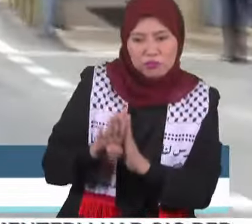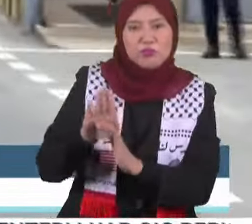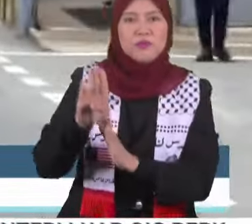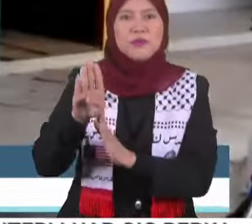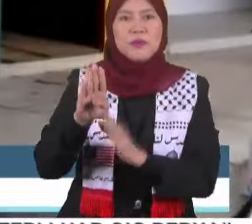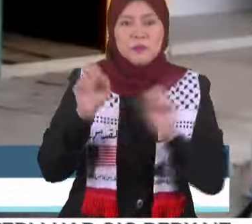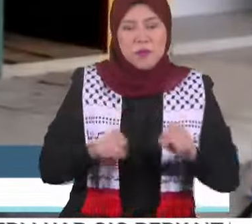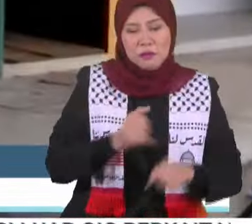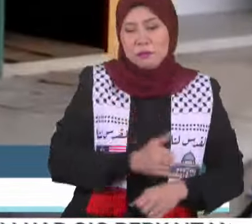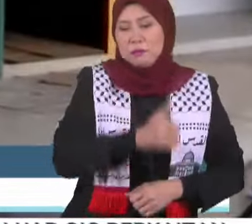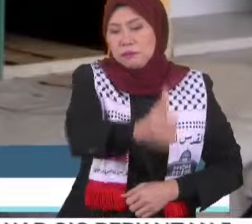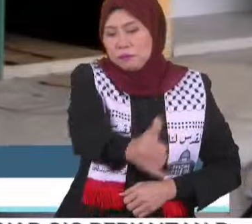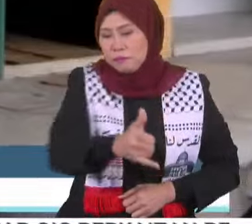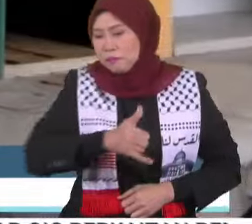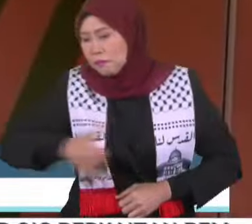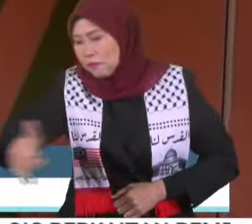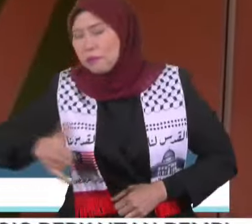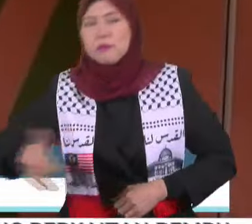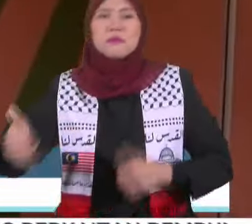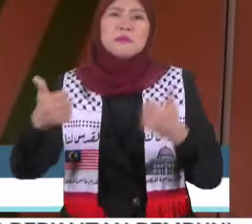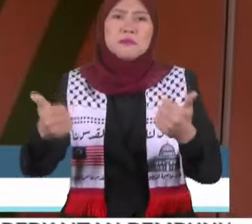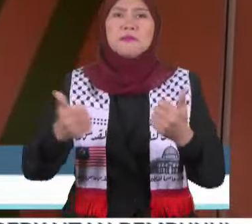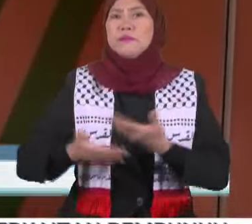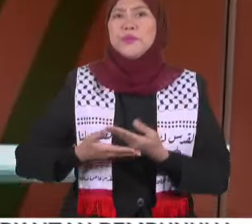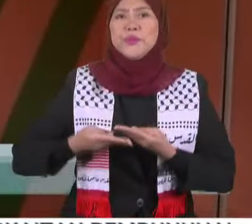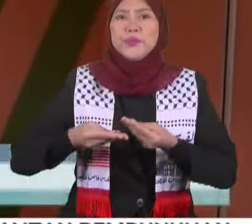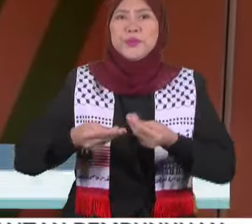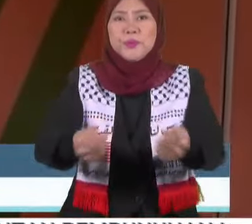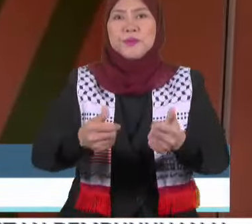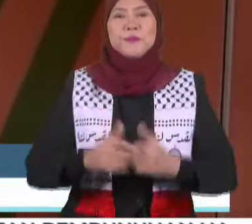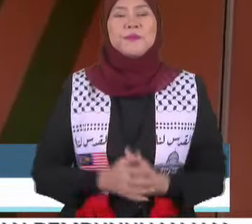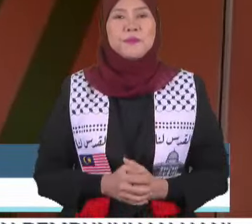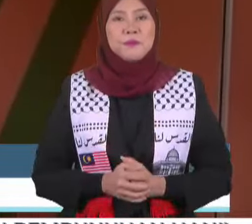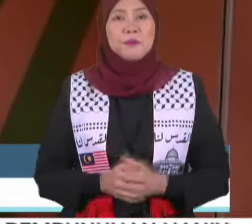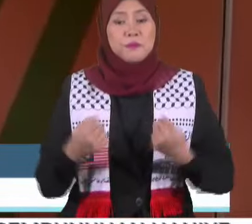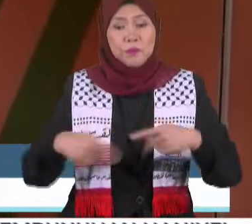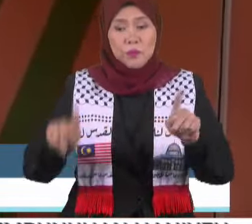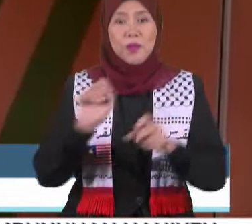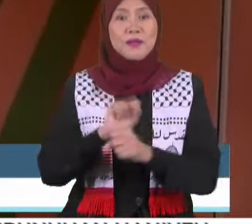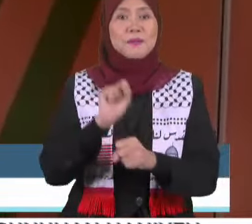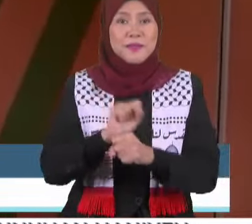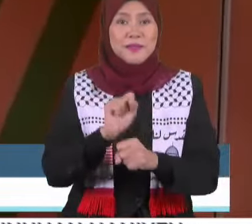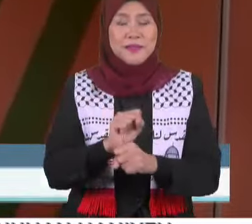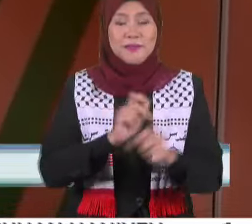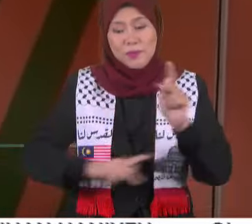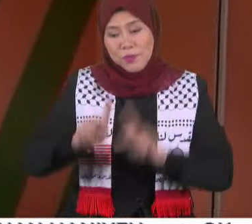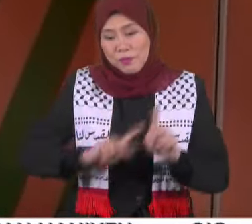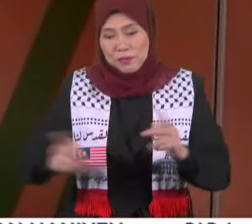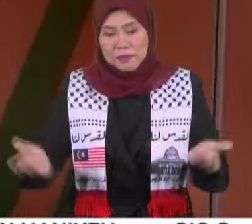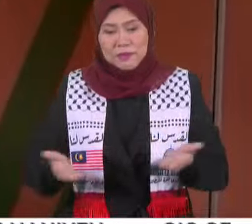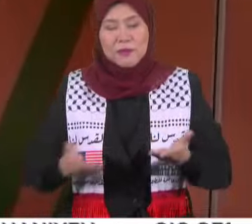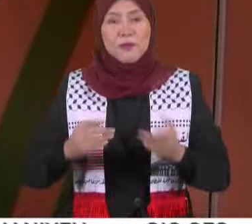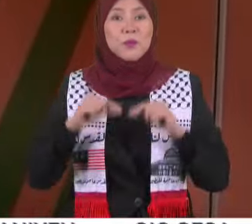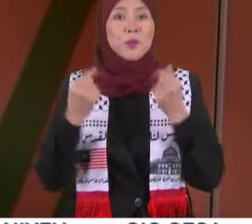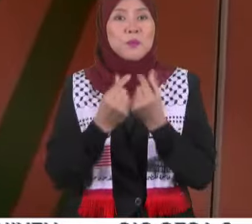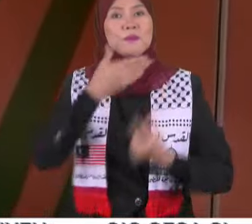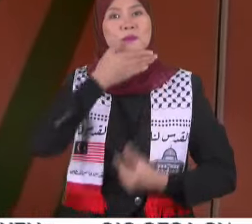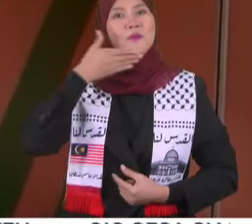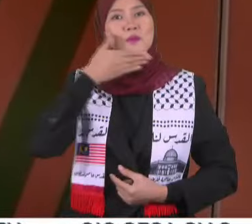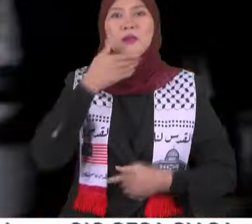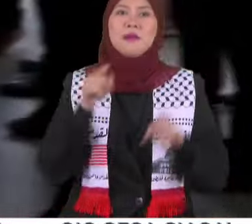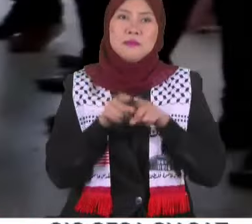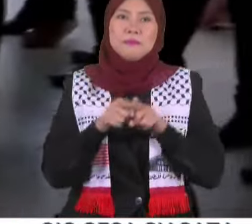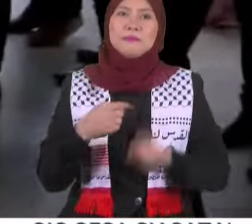pergi alik sana ke alik sini ke memudahkan. Ini juga akan buka pekerjaan untuk penduduk di sini khususnya untuk anak muda macam